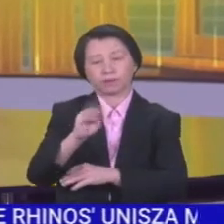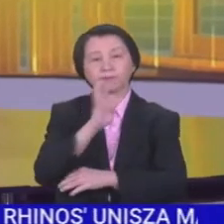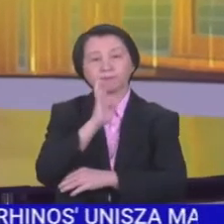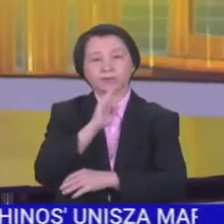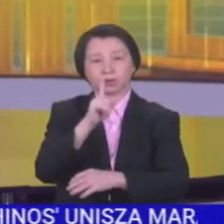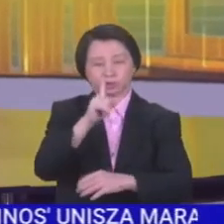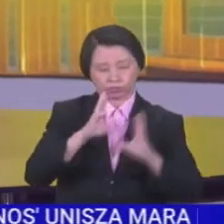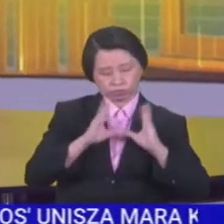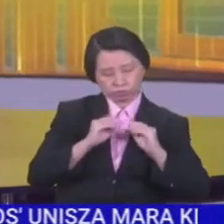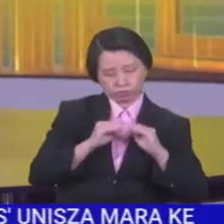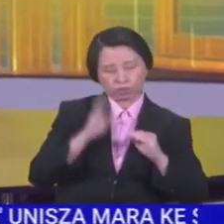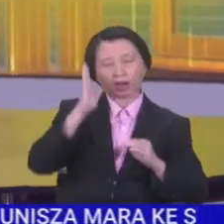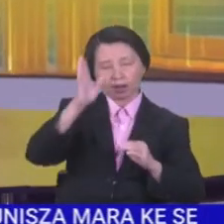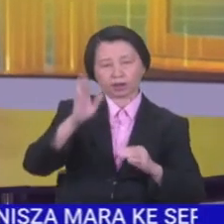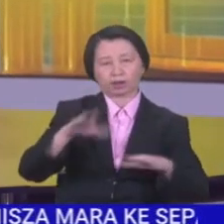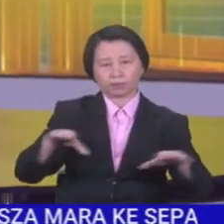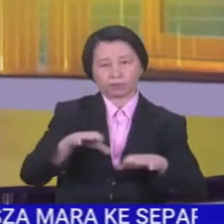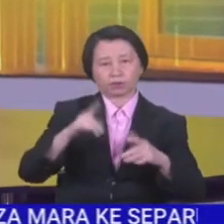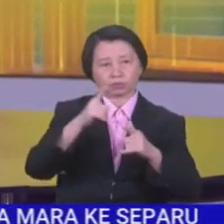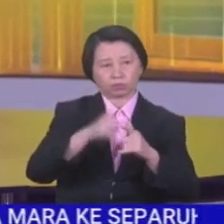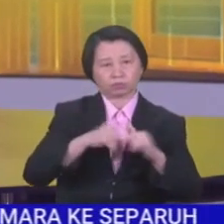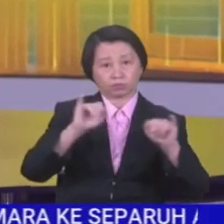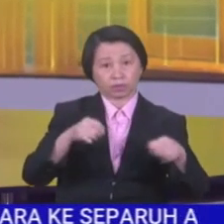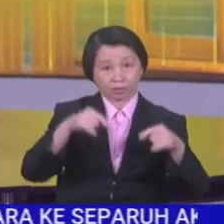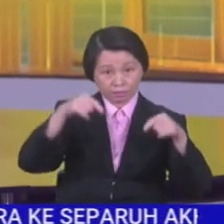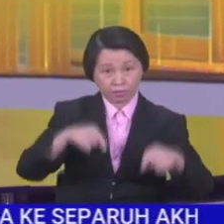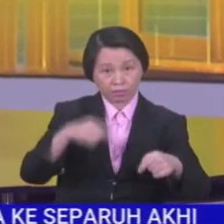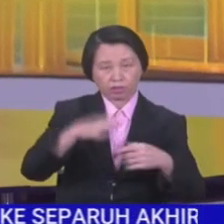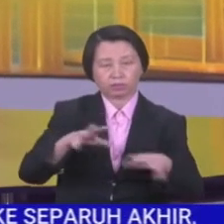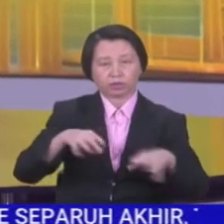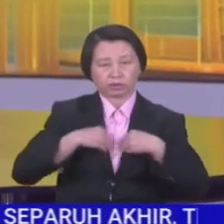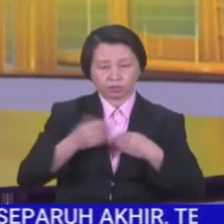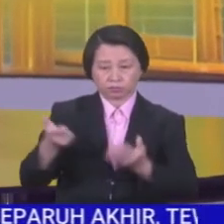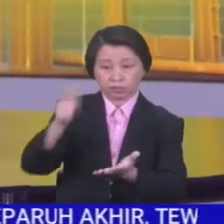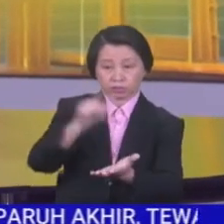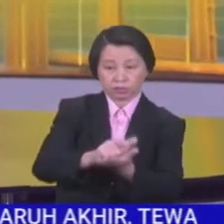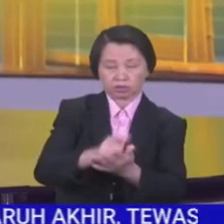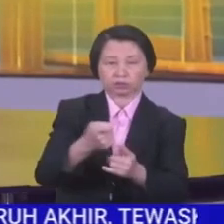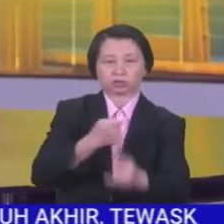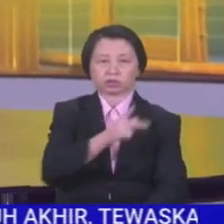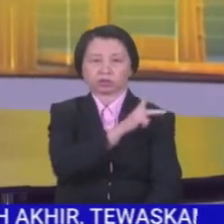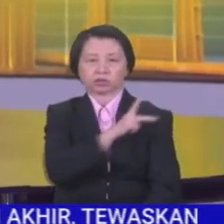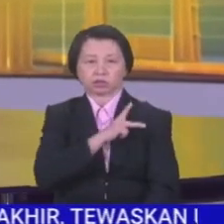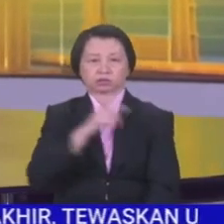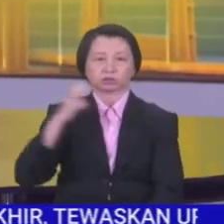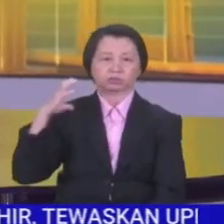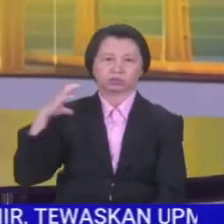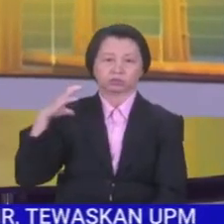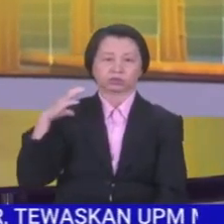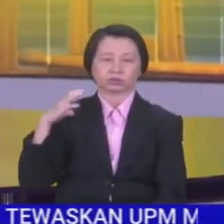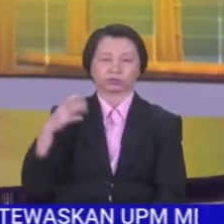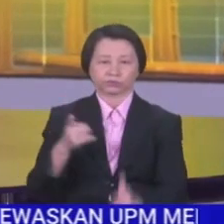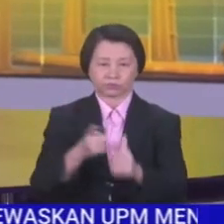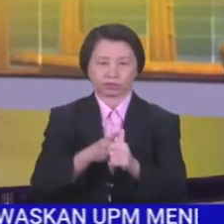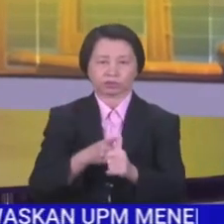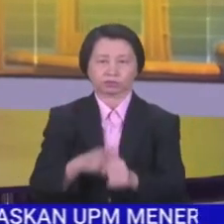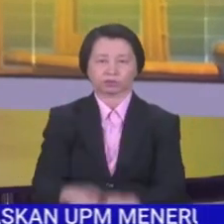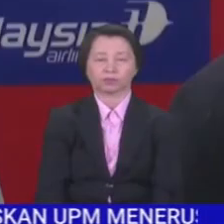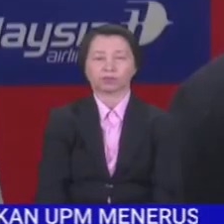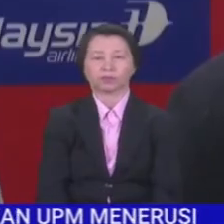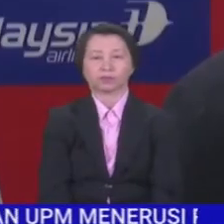satu mesyuarat khas akan diadakan pada Julai ini selepas menerima laporan dari Ketua Jurulatih Brett Moloney.